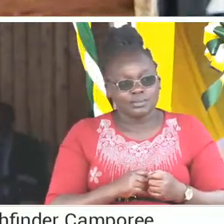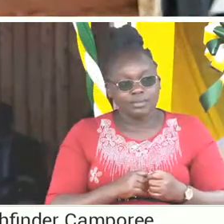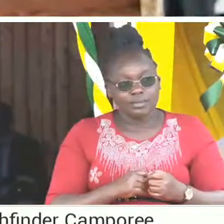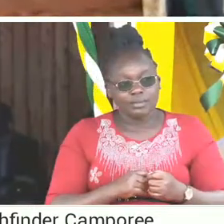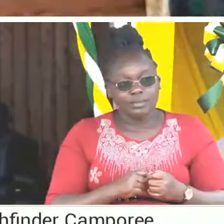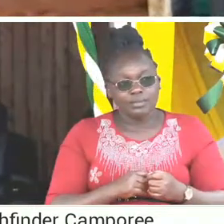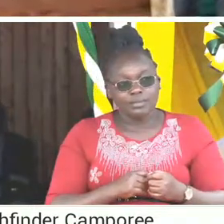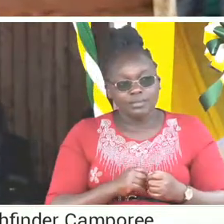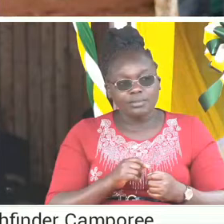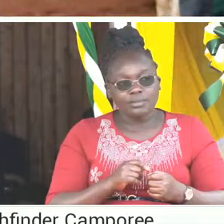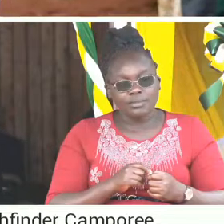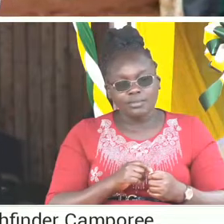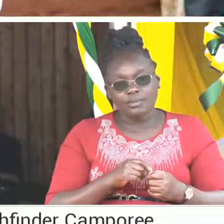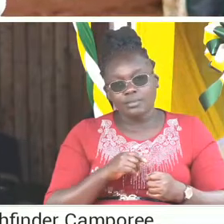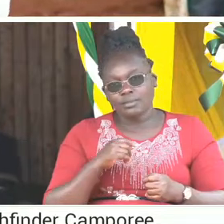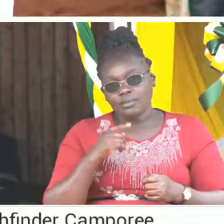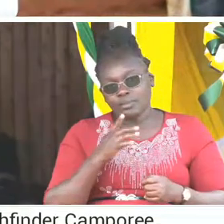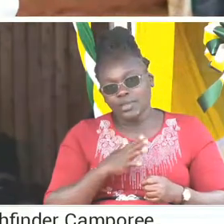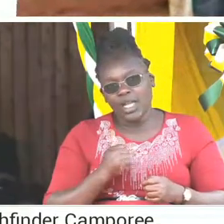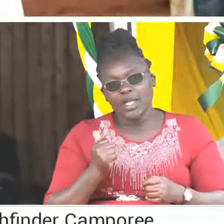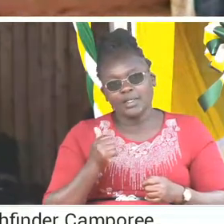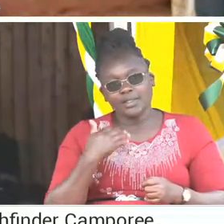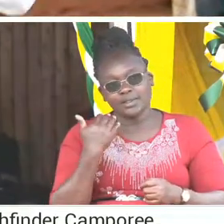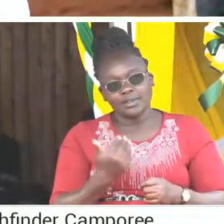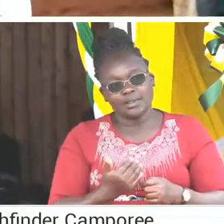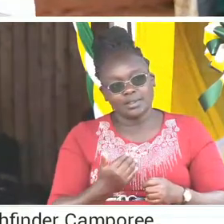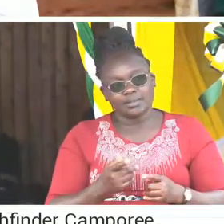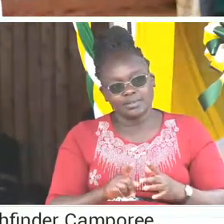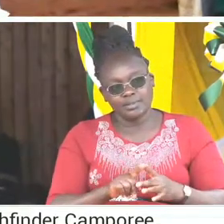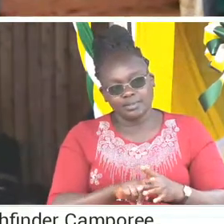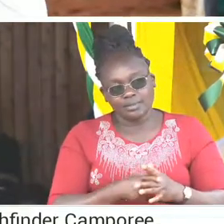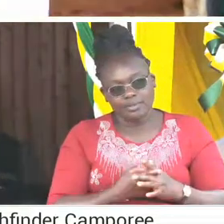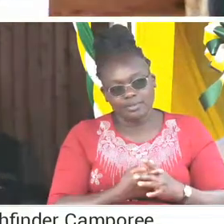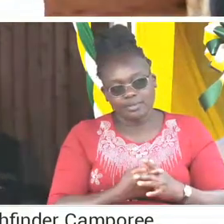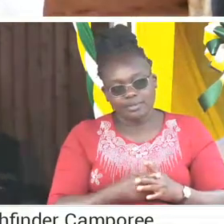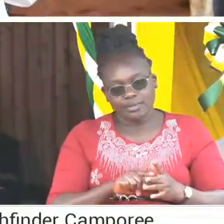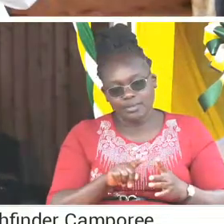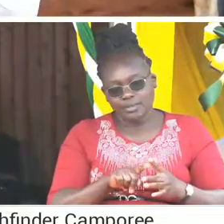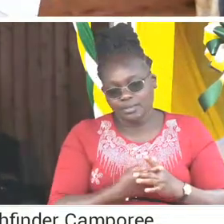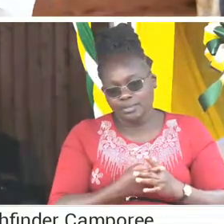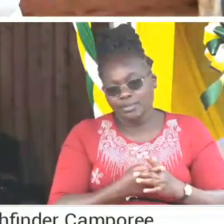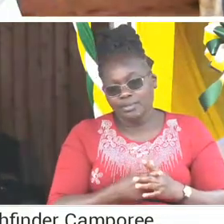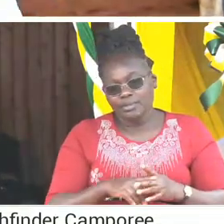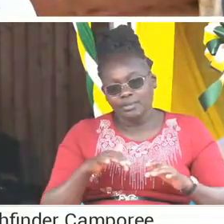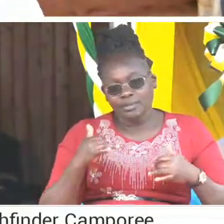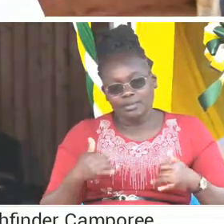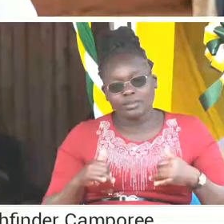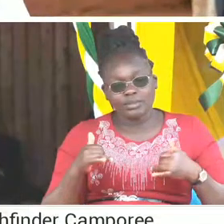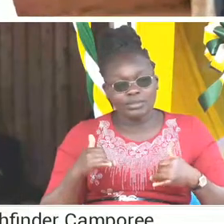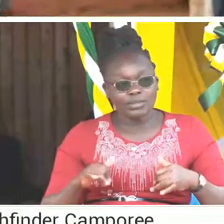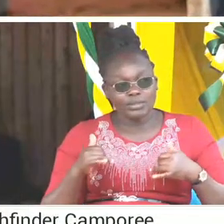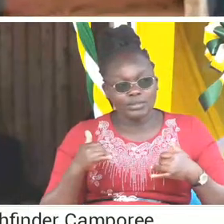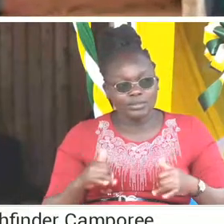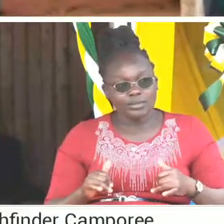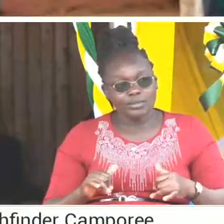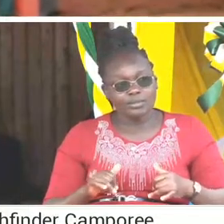Kesho kubwa ni harusi kubwa ya Wamboi, na